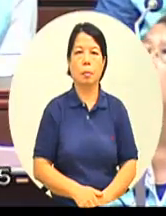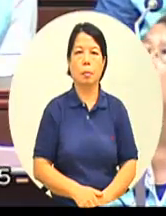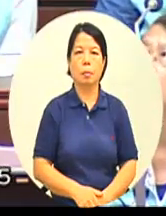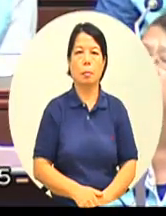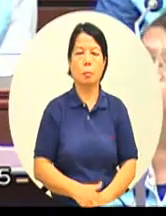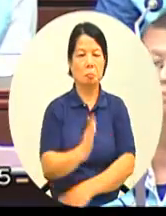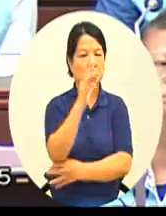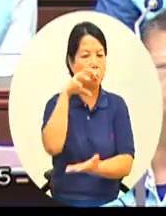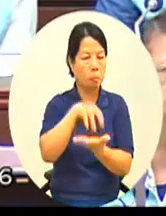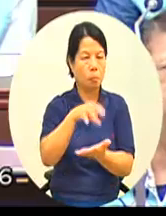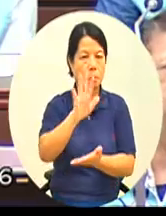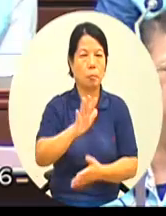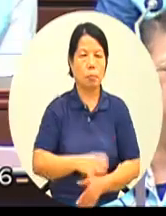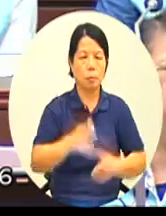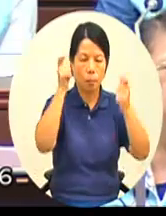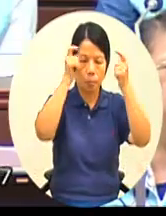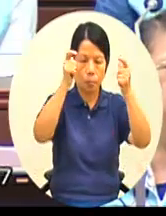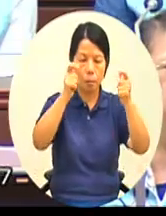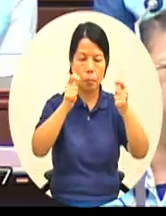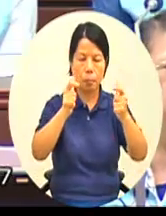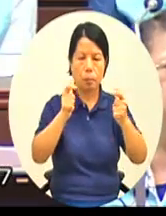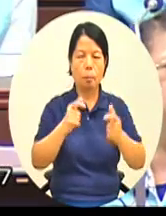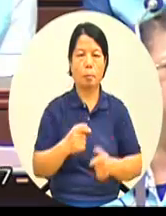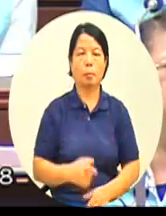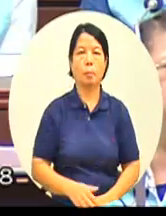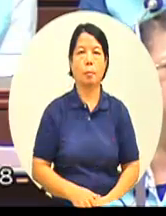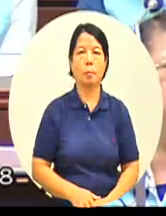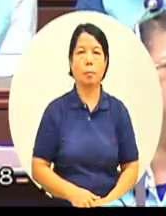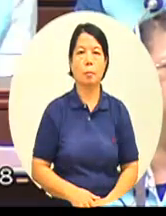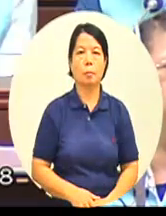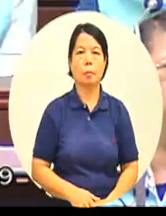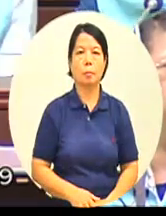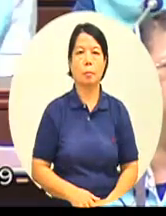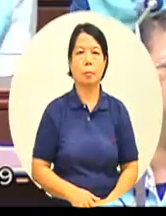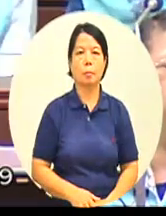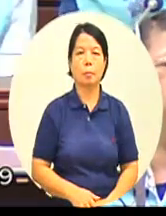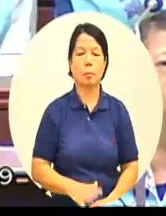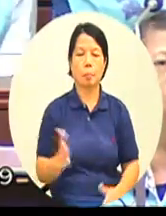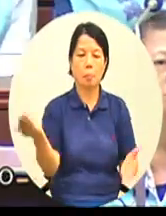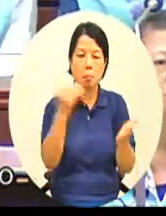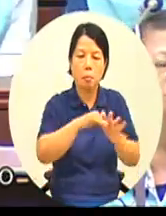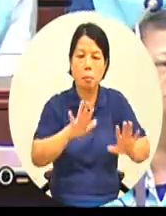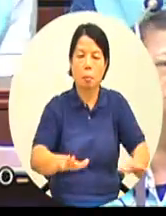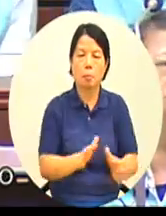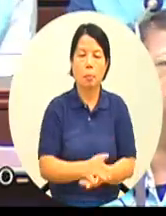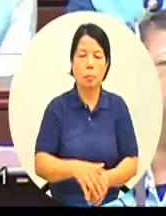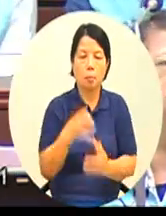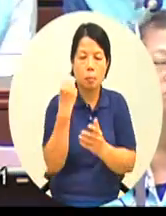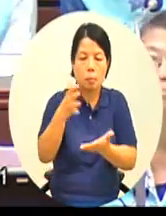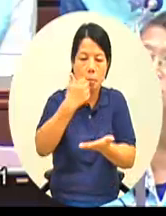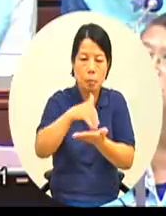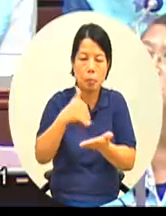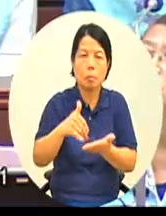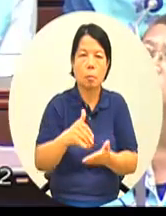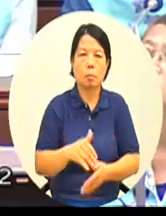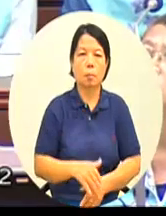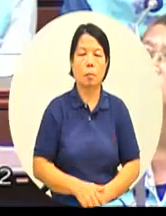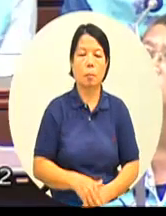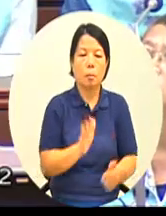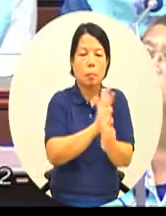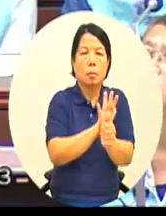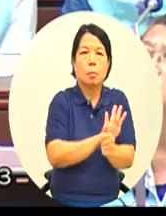对，高雄，对，好，那但是截至目前我们最新的统计，其实服务